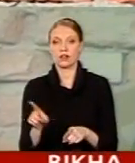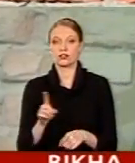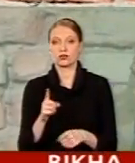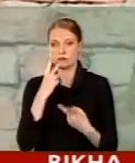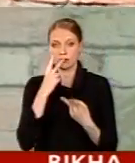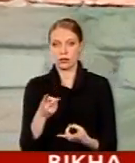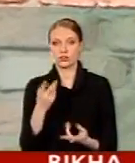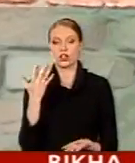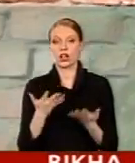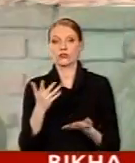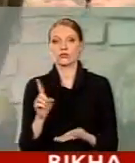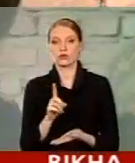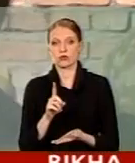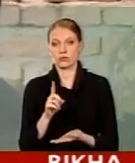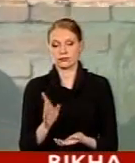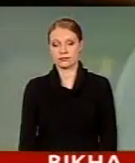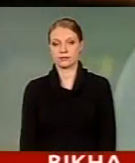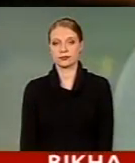Бачите, якщо що, в укритті.